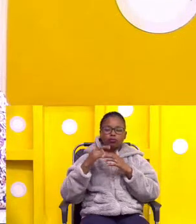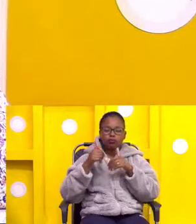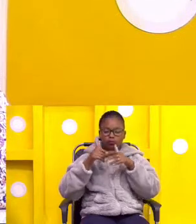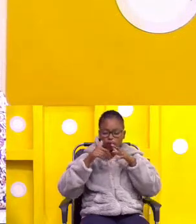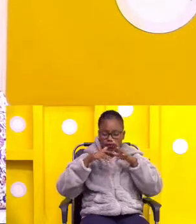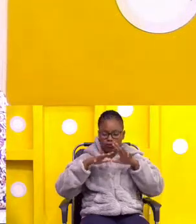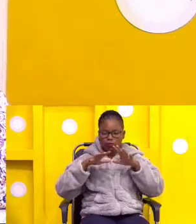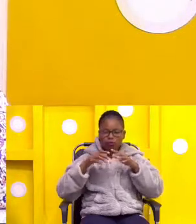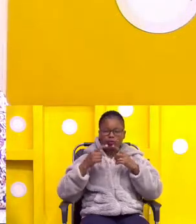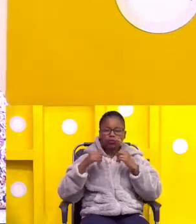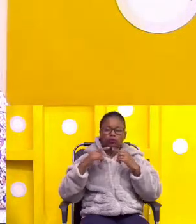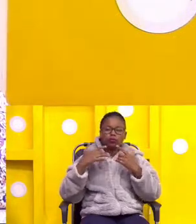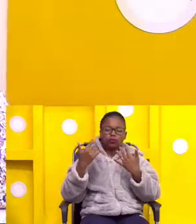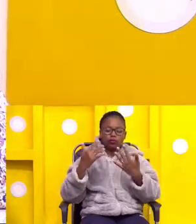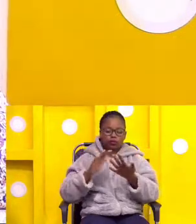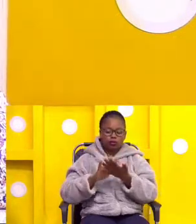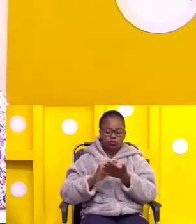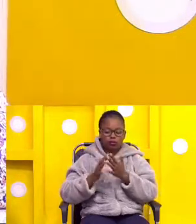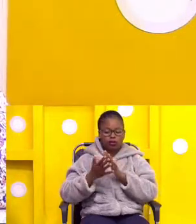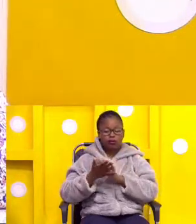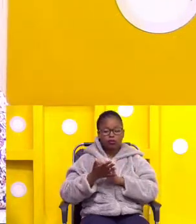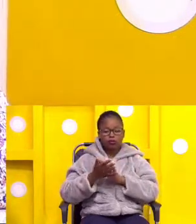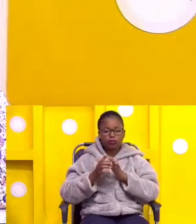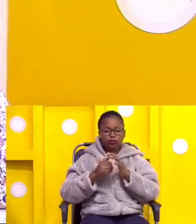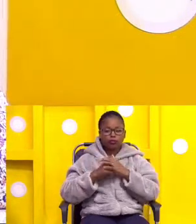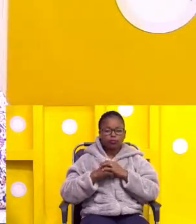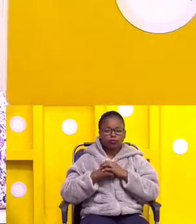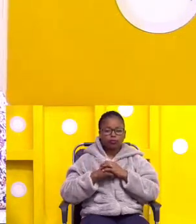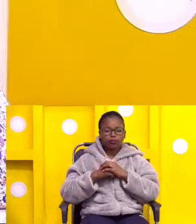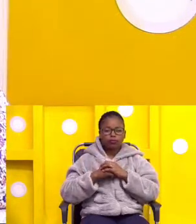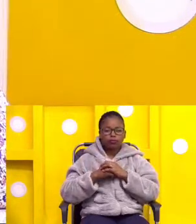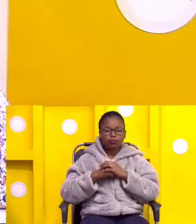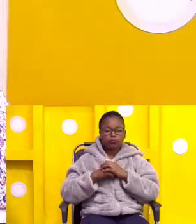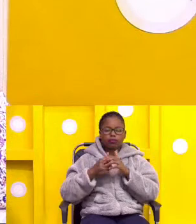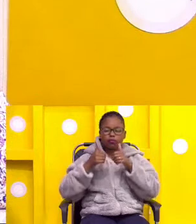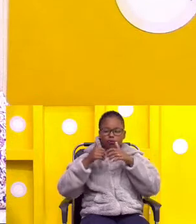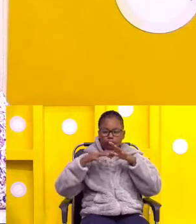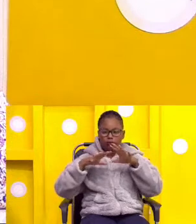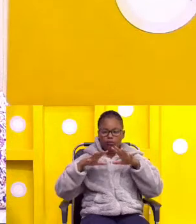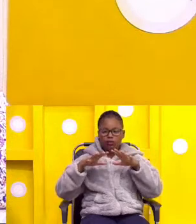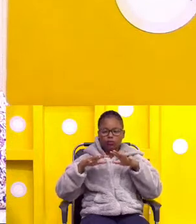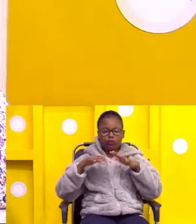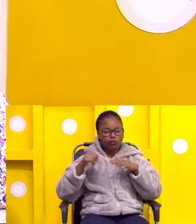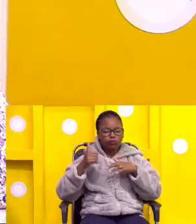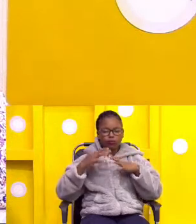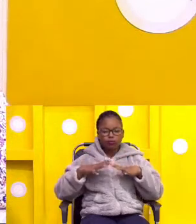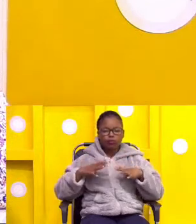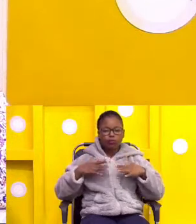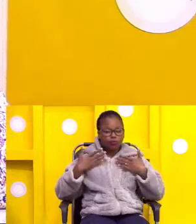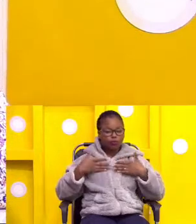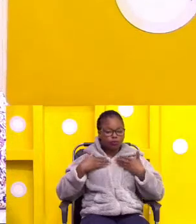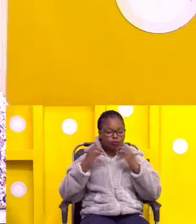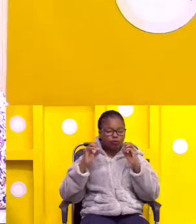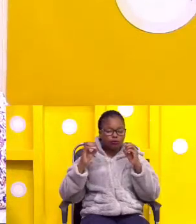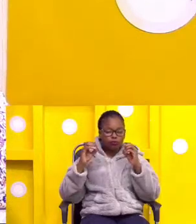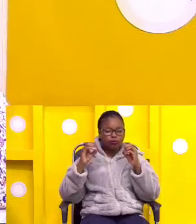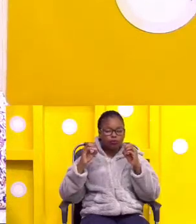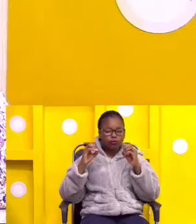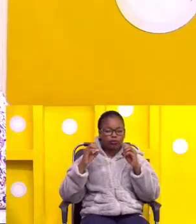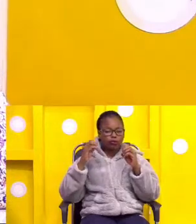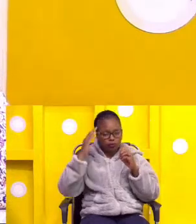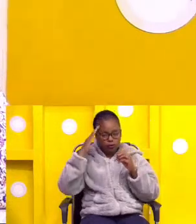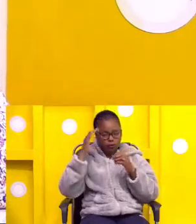iradhimo siuke moko ine maku. Kiradhimo kiugia kugutri mudo kirake nia. Menyanige